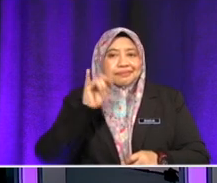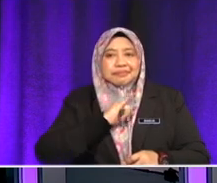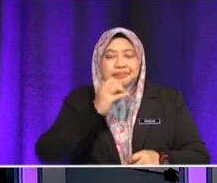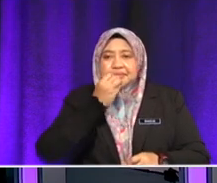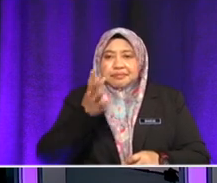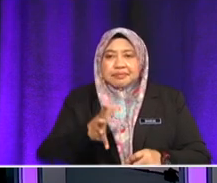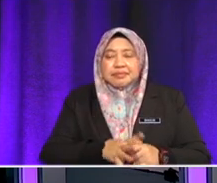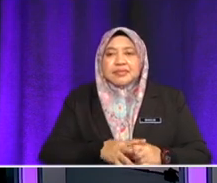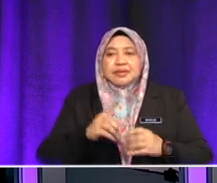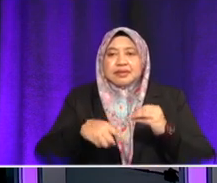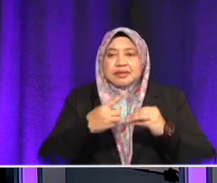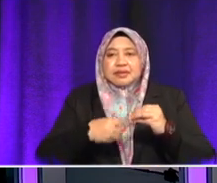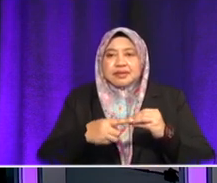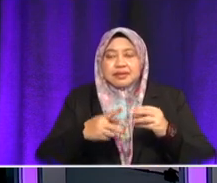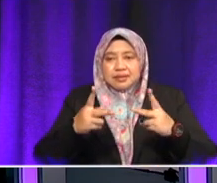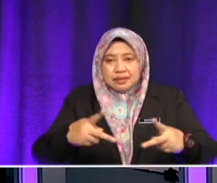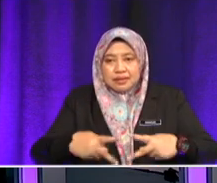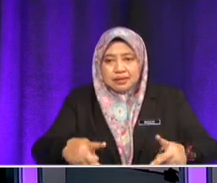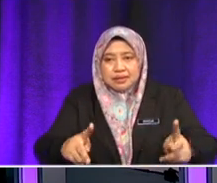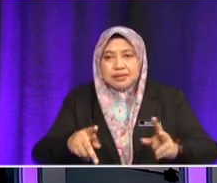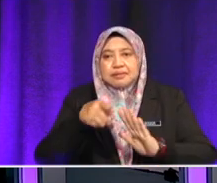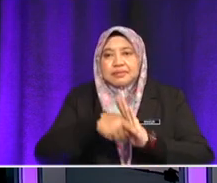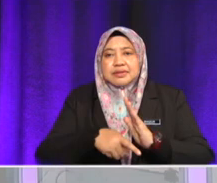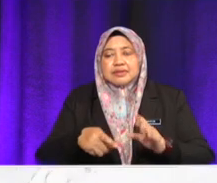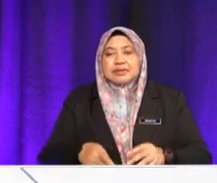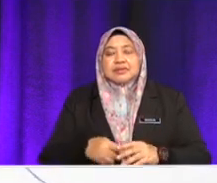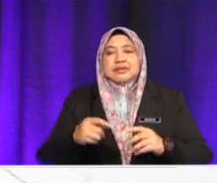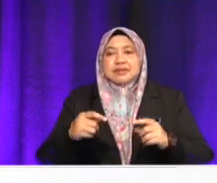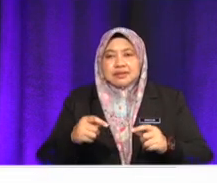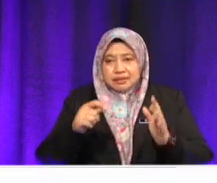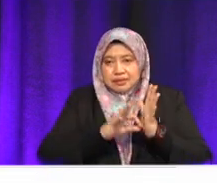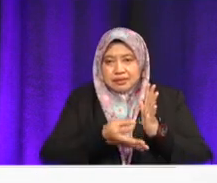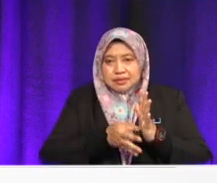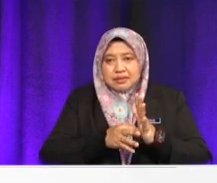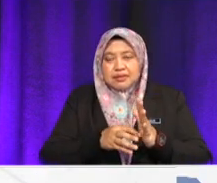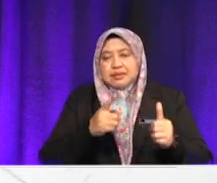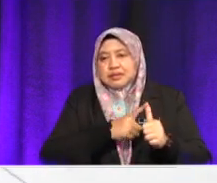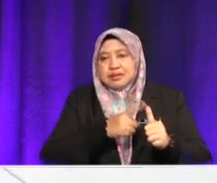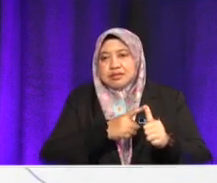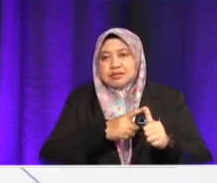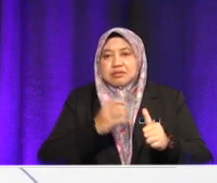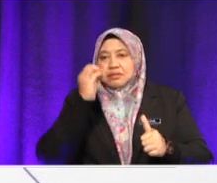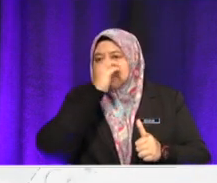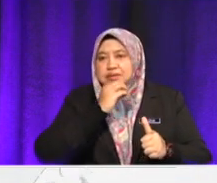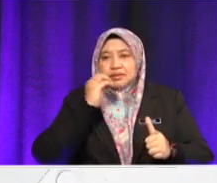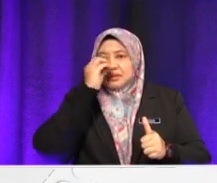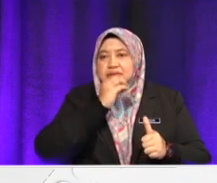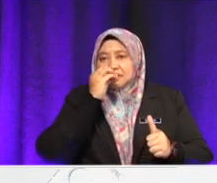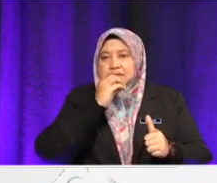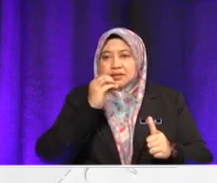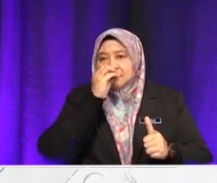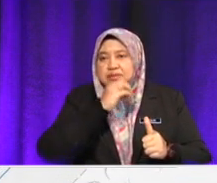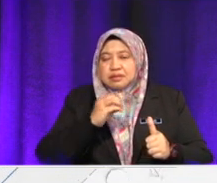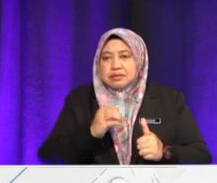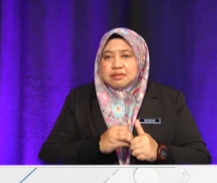kaidah pencak silat yang boleh dilakukan yang pertama ialah lisan bermaksud guru mentakzir murid secara lisan Kenapa